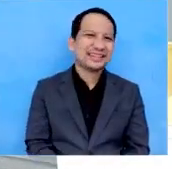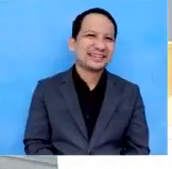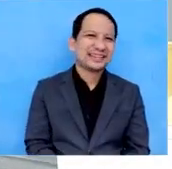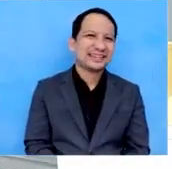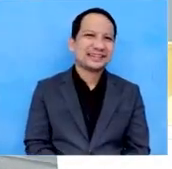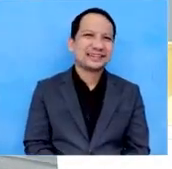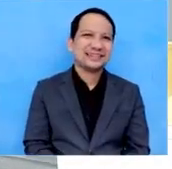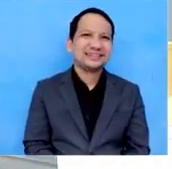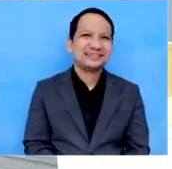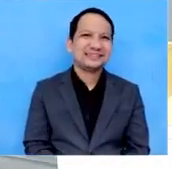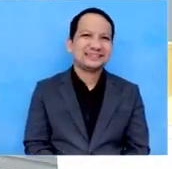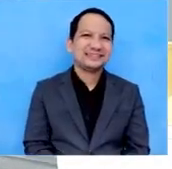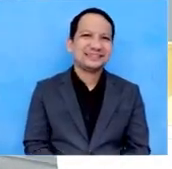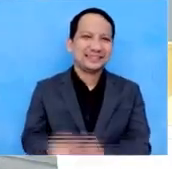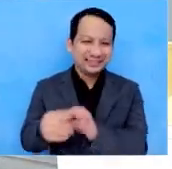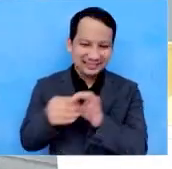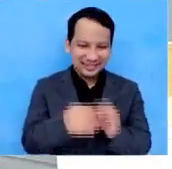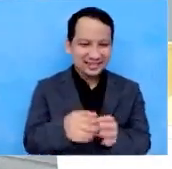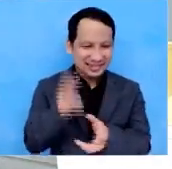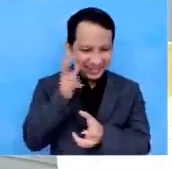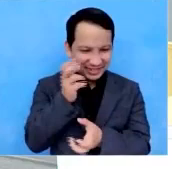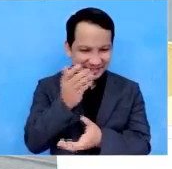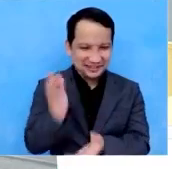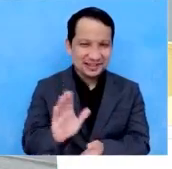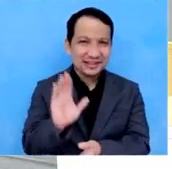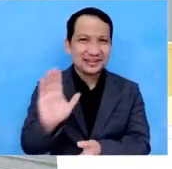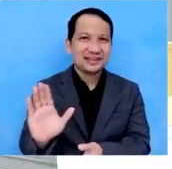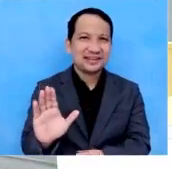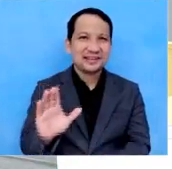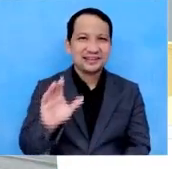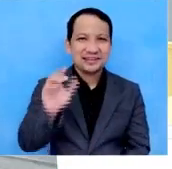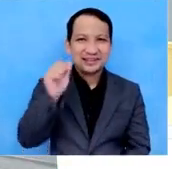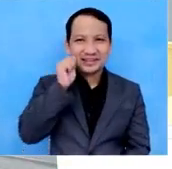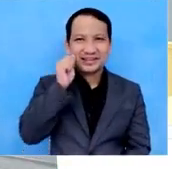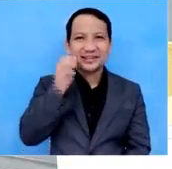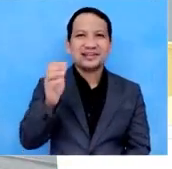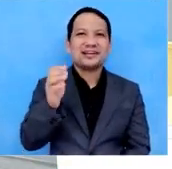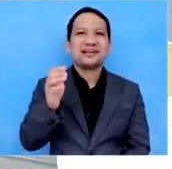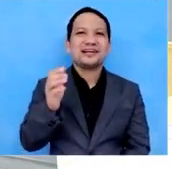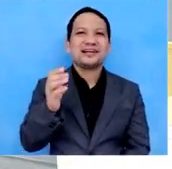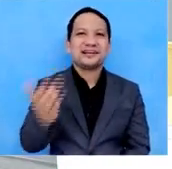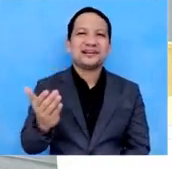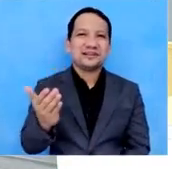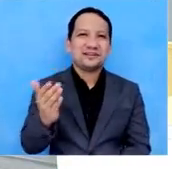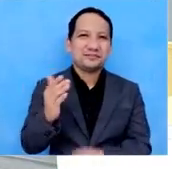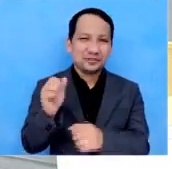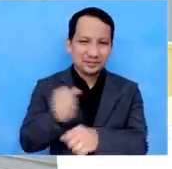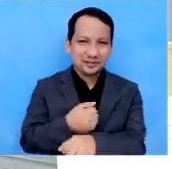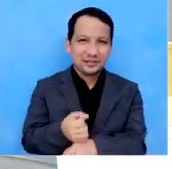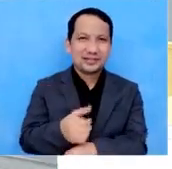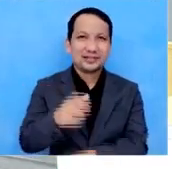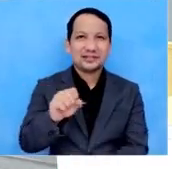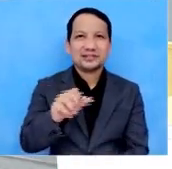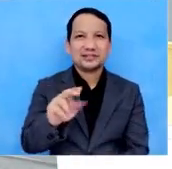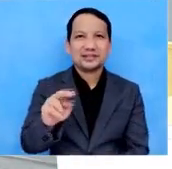para makarelate lang. Ano naman, pakinggan na po natin si Aubrey Caraan at ang kanyang kanta na Sana.